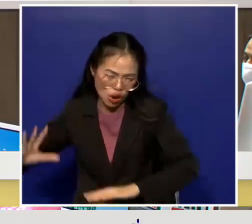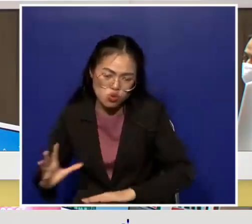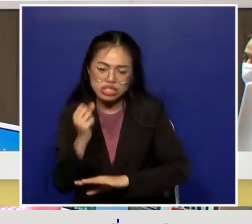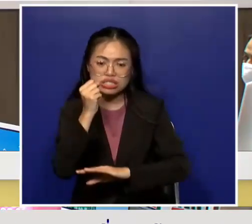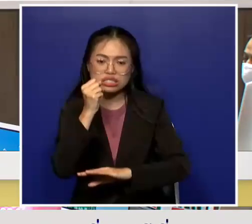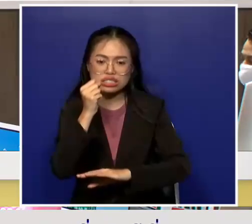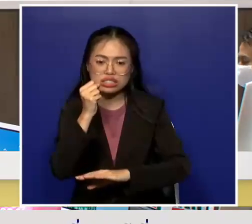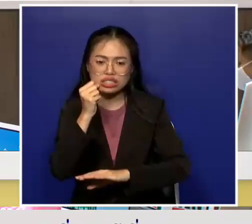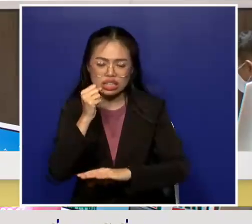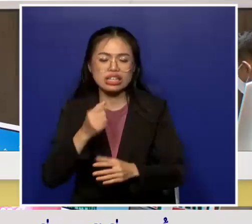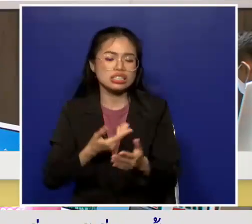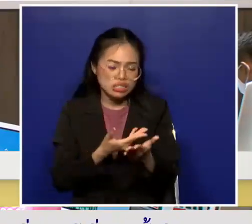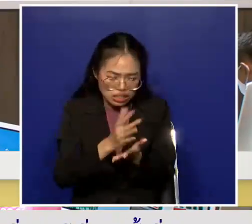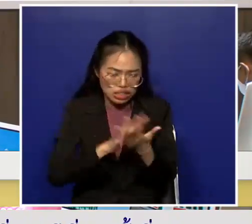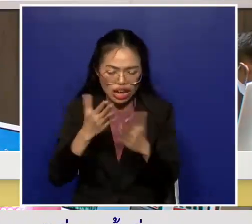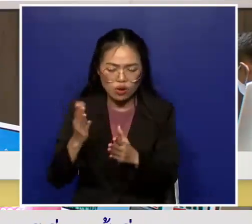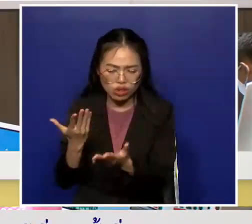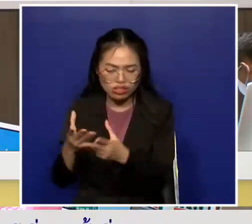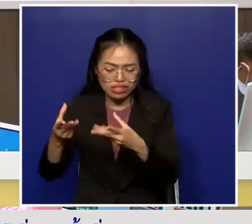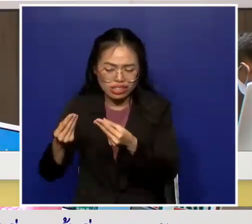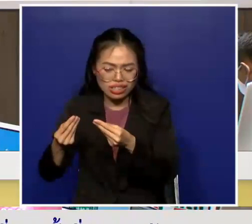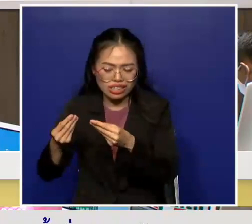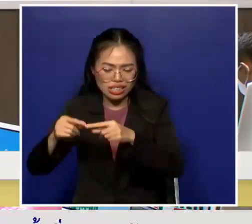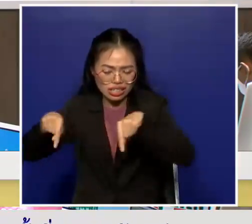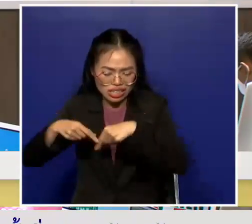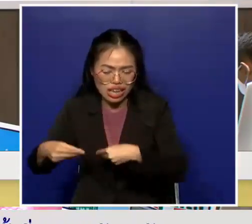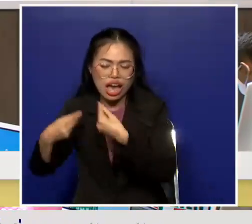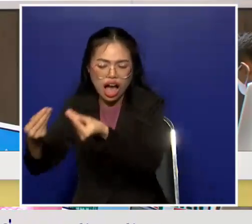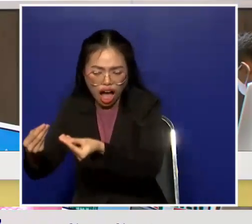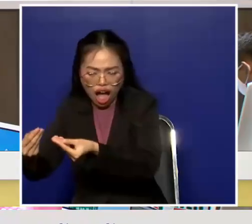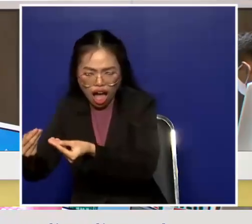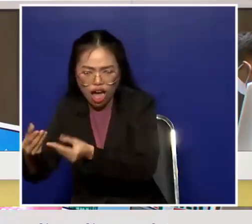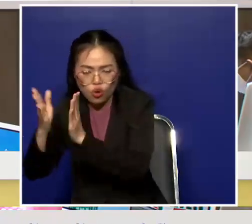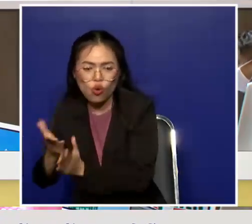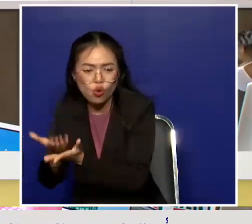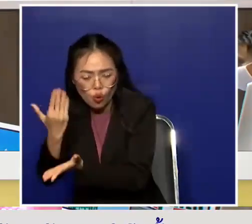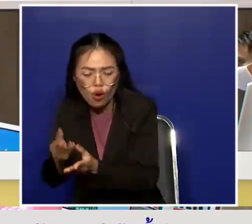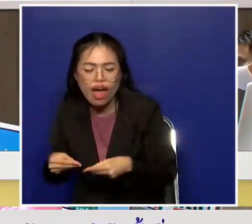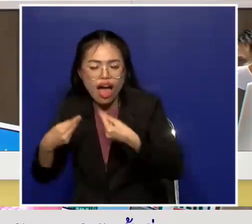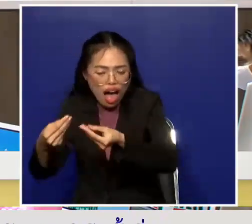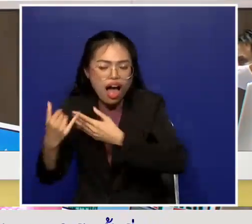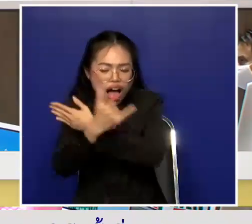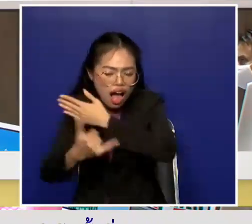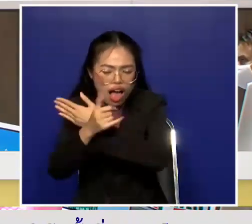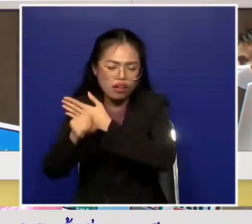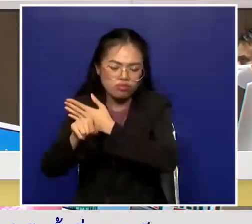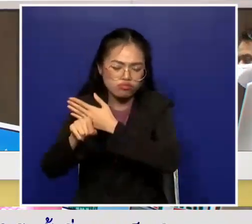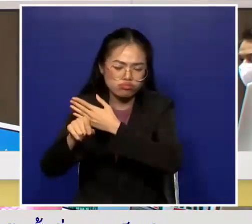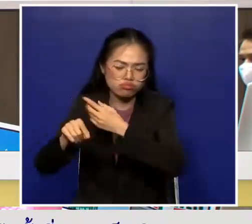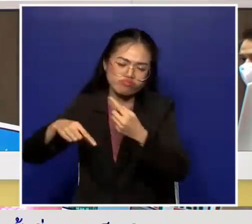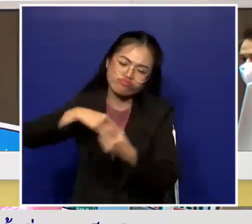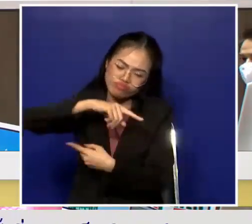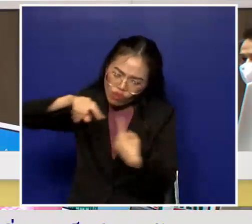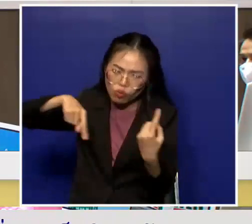เสร็จก็ไปให้เจ้าสัวให้ต่างชาตินี่ไงคือสิ่งที่มันเป็นวังวนมันเป็นวัฏสงสารของประเทศไ